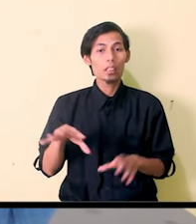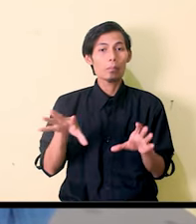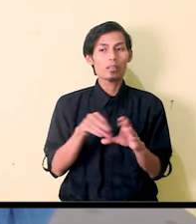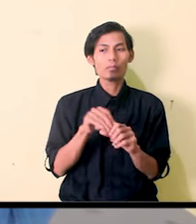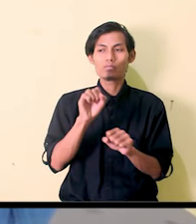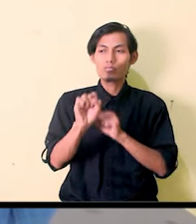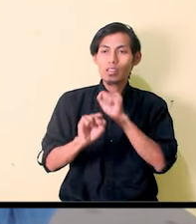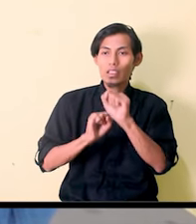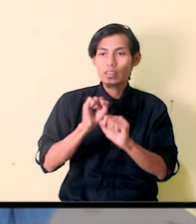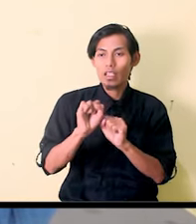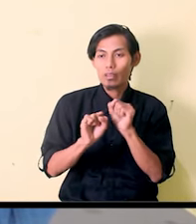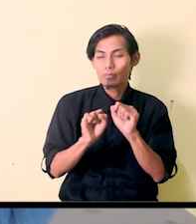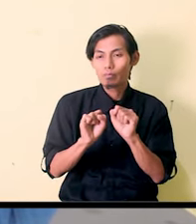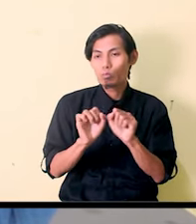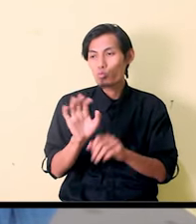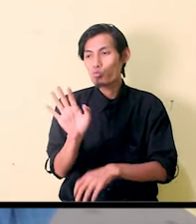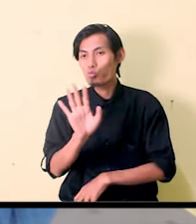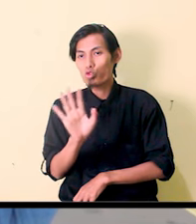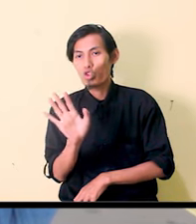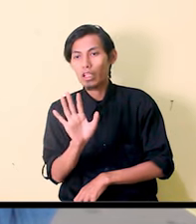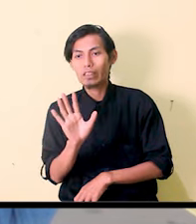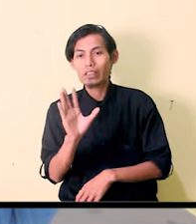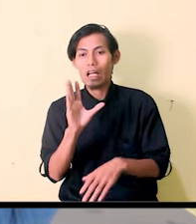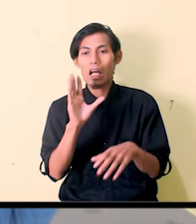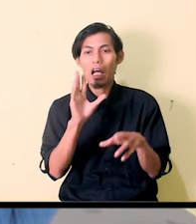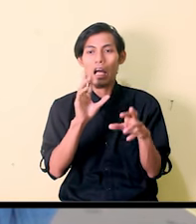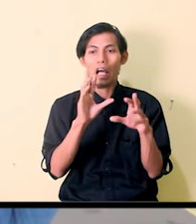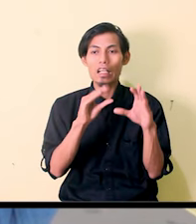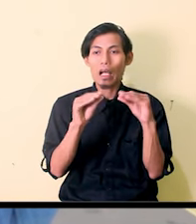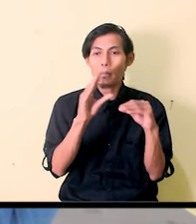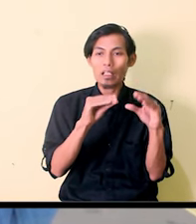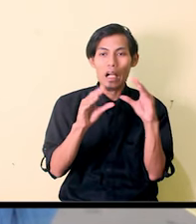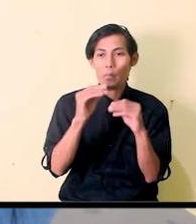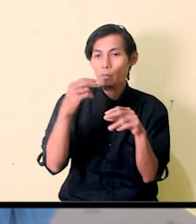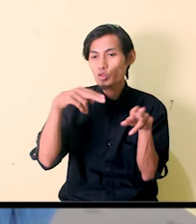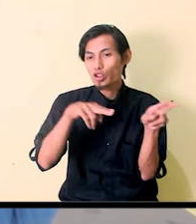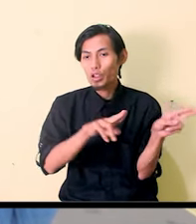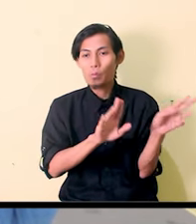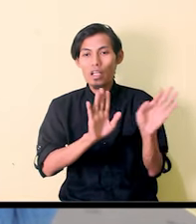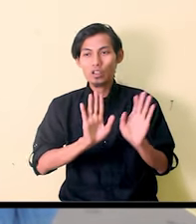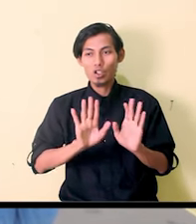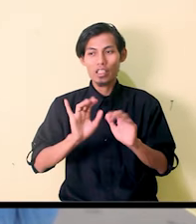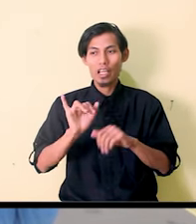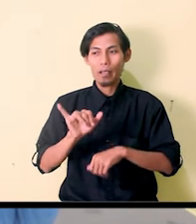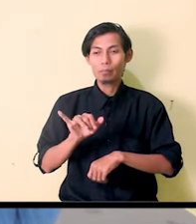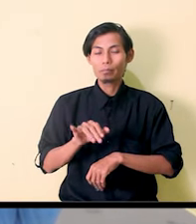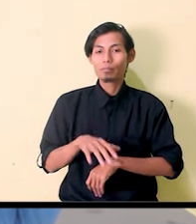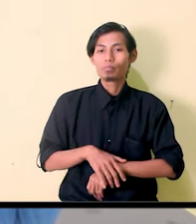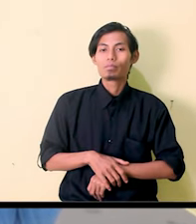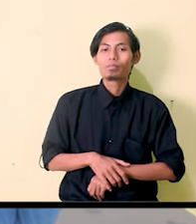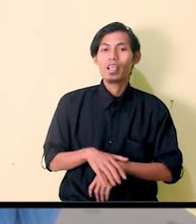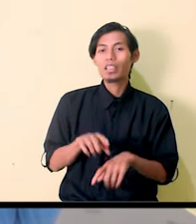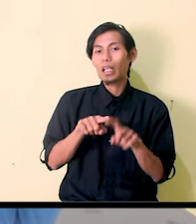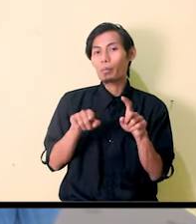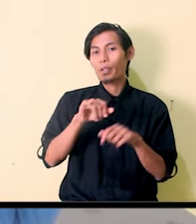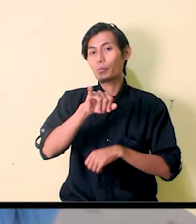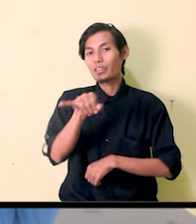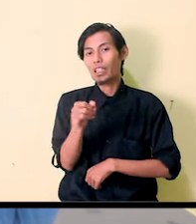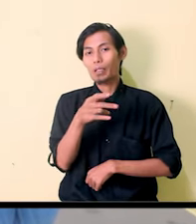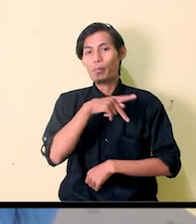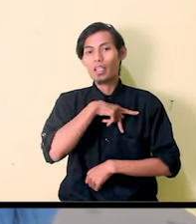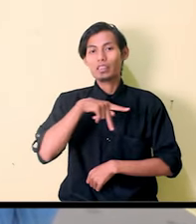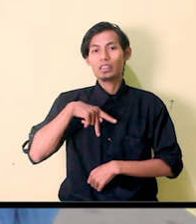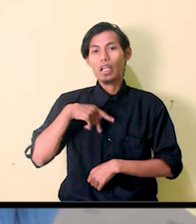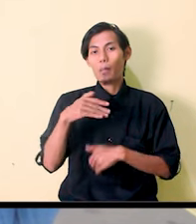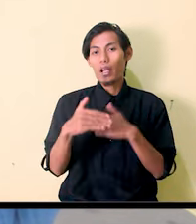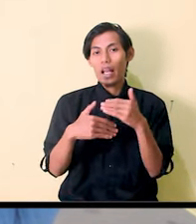kegiatan-kegiatan bukan hanya rapat-rapas musrembang saja ya tapi juga e sebagai panitia pelaksana